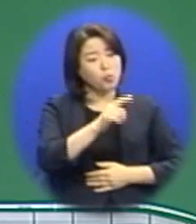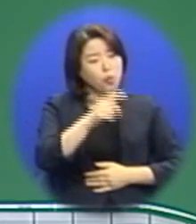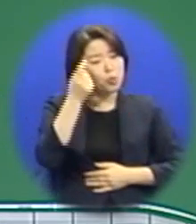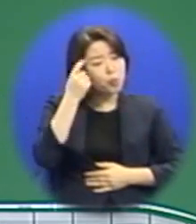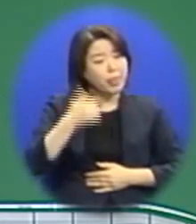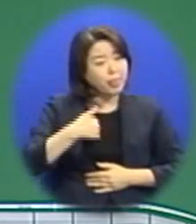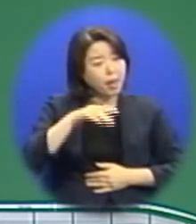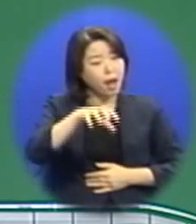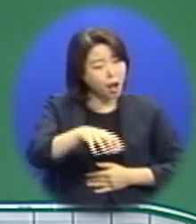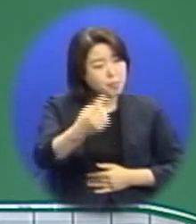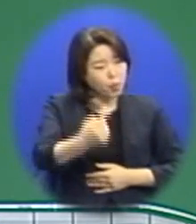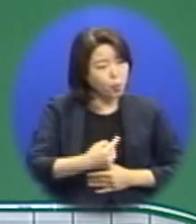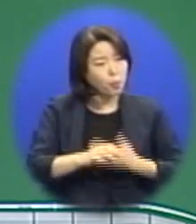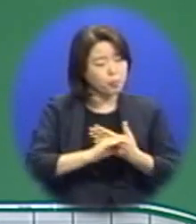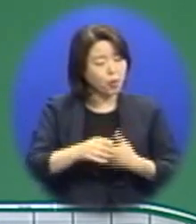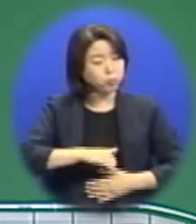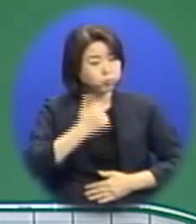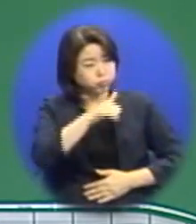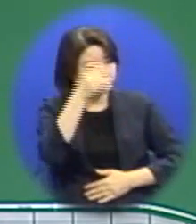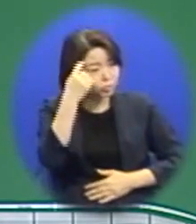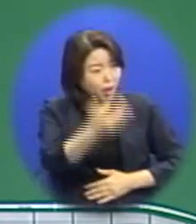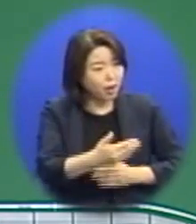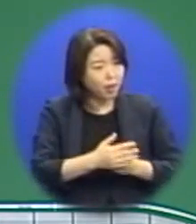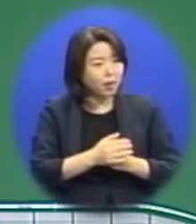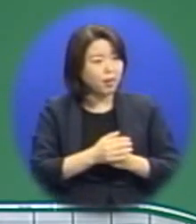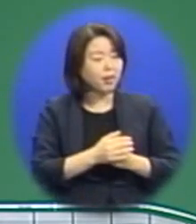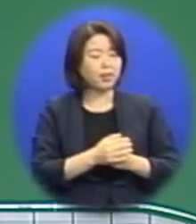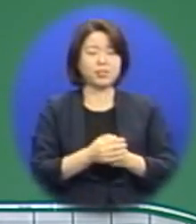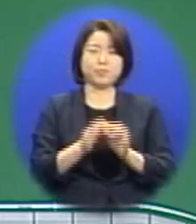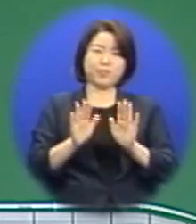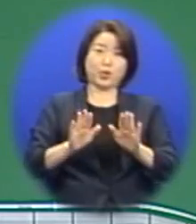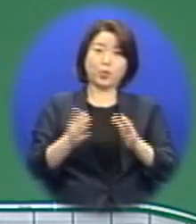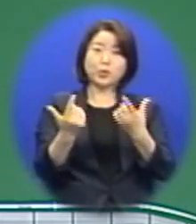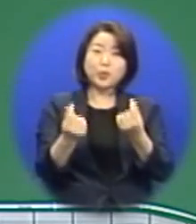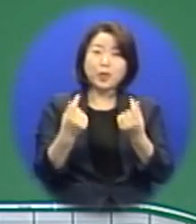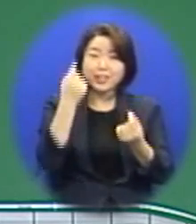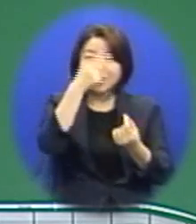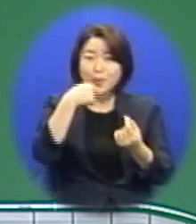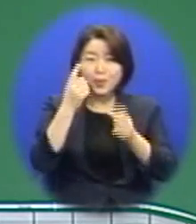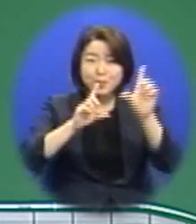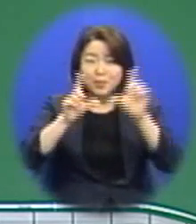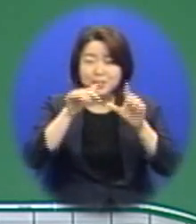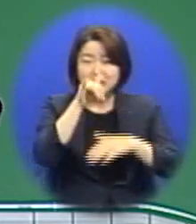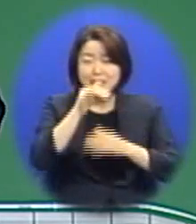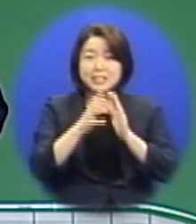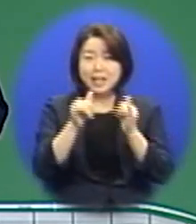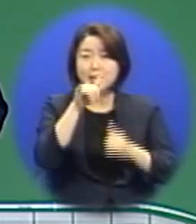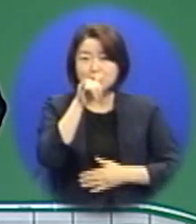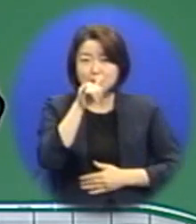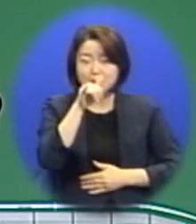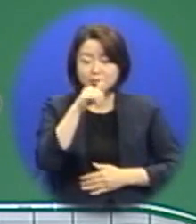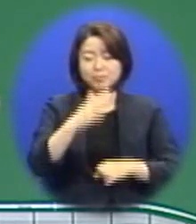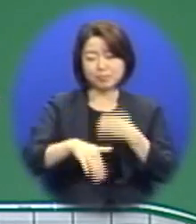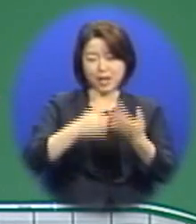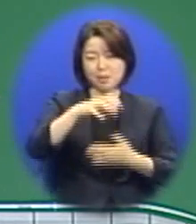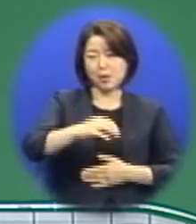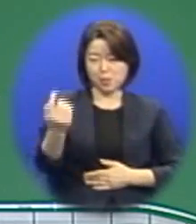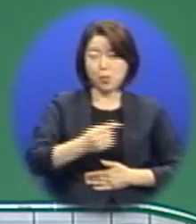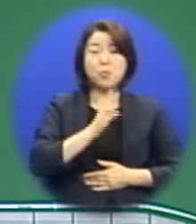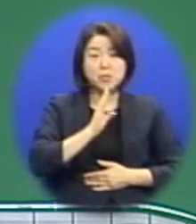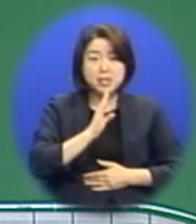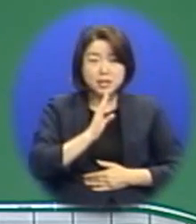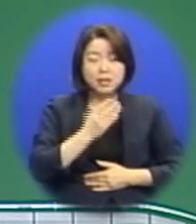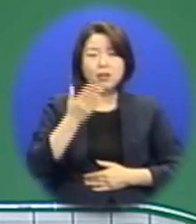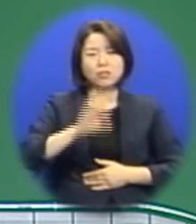내냐? 오늘도 그런 표정이신 분이 있으세요. 하나님 앞에 오시기는 했어요. 근데 왜